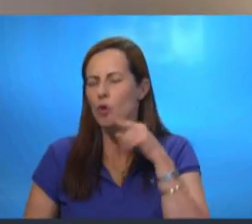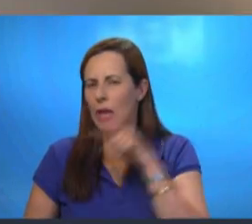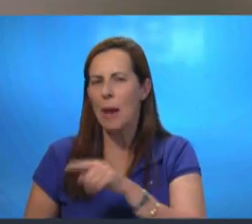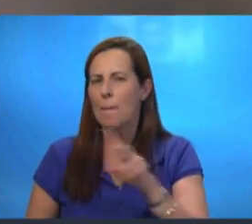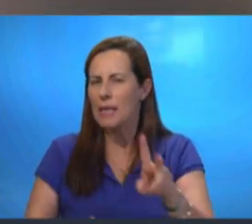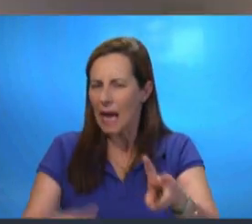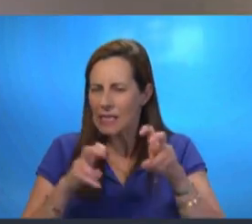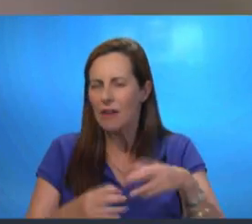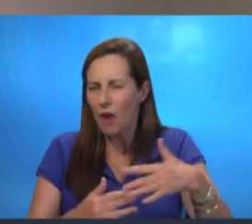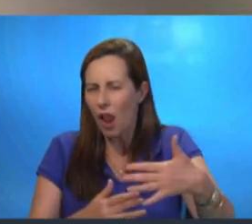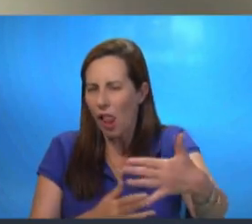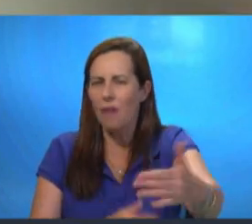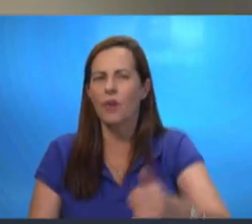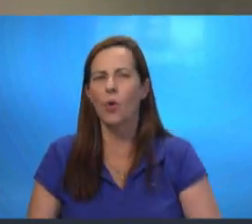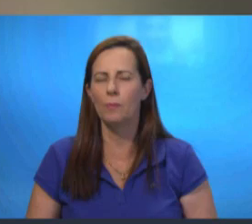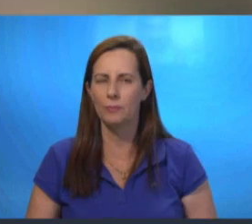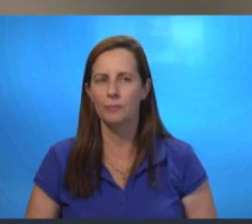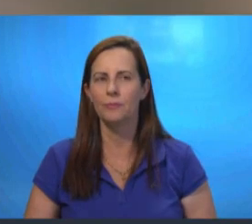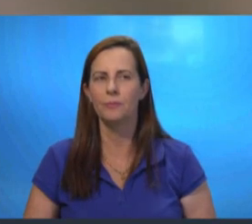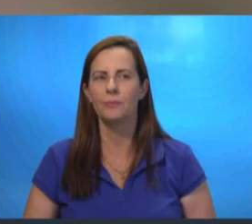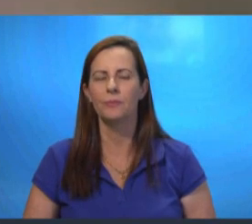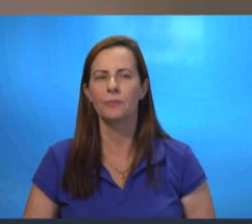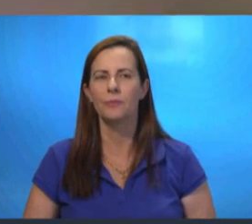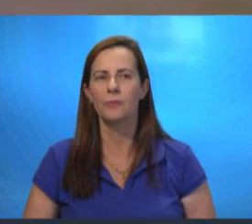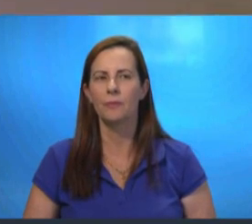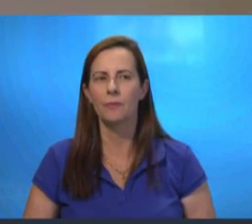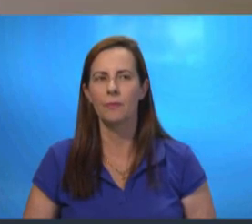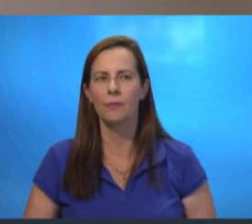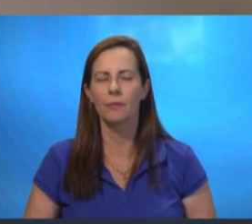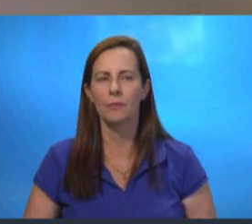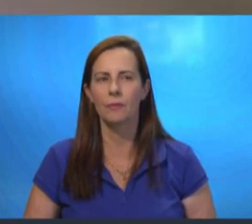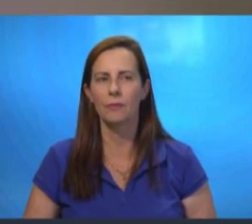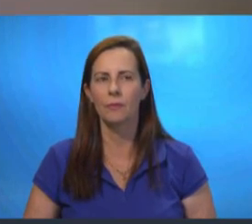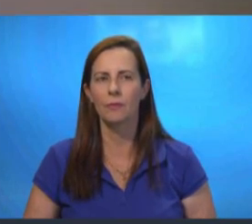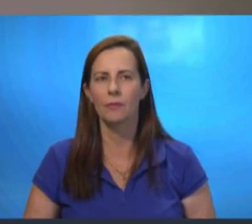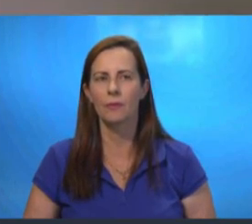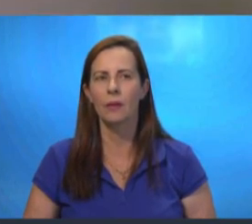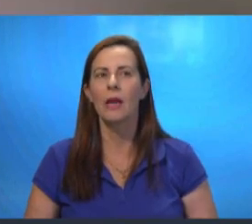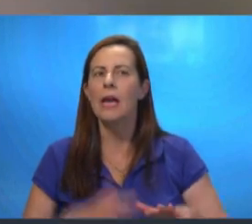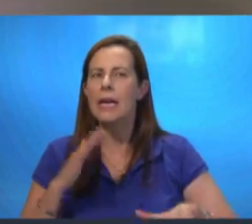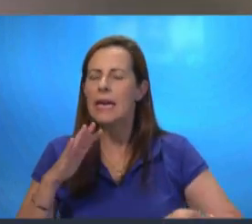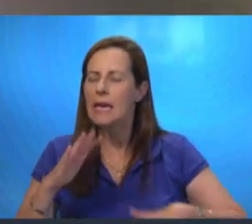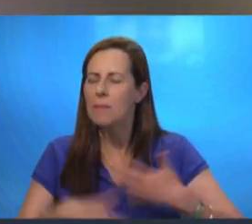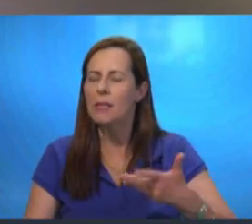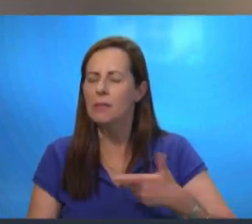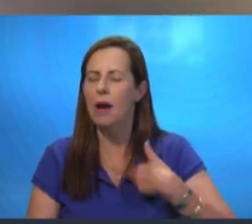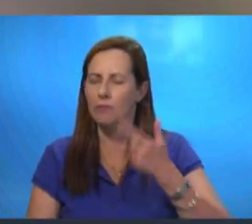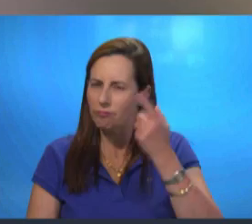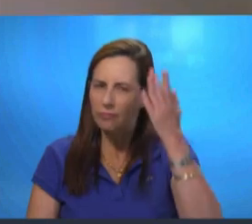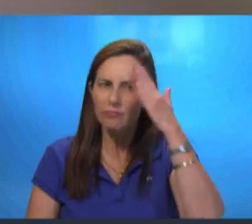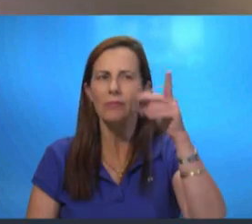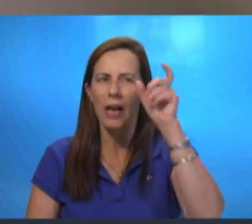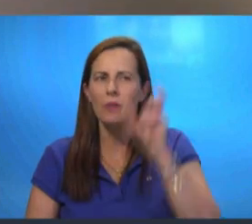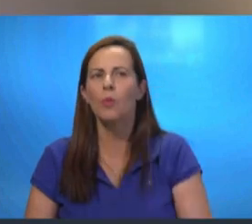مو انسان شخص انتهازي مرور الوقت عندما تطلع على الشخصية اليهودية يعني مثلا اليهودية الشخصية اليهودية العراقية